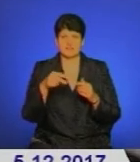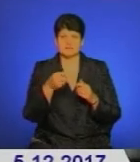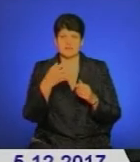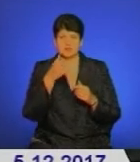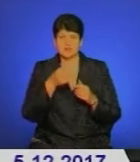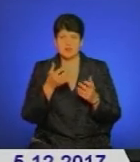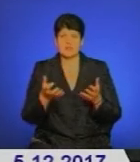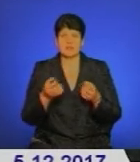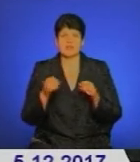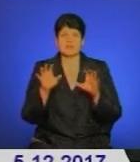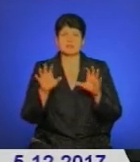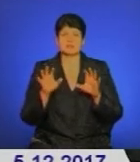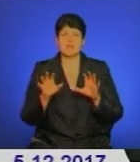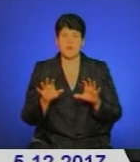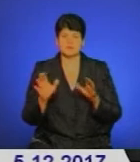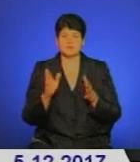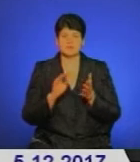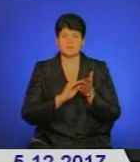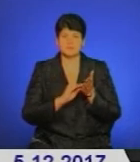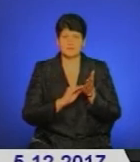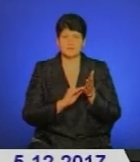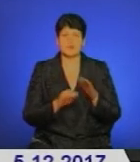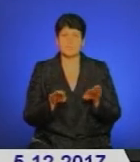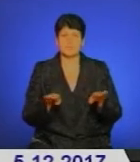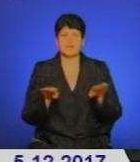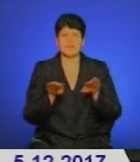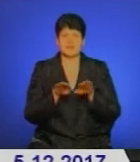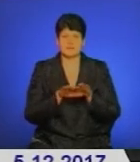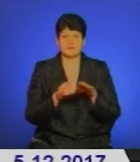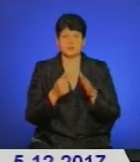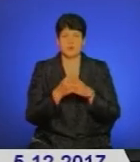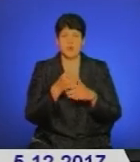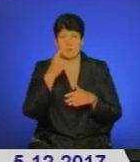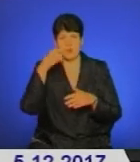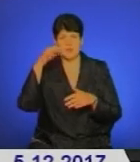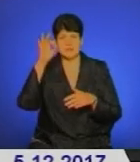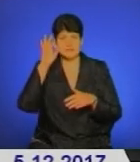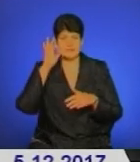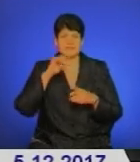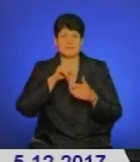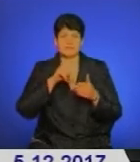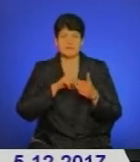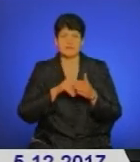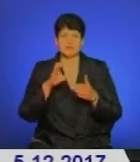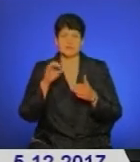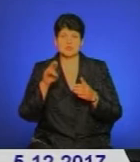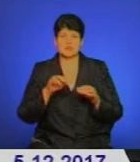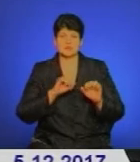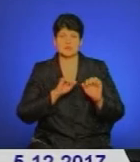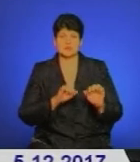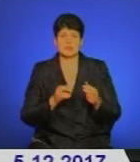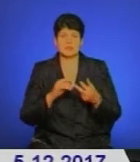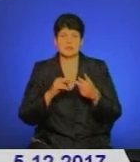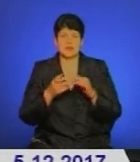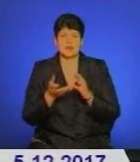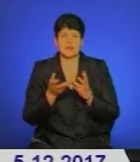року прийняла закон, яким прирівняла нас до поліцейських, і в питанні соціального захисту і перерахунку пенсій.